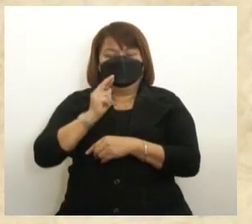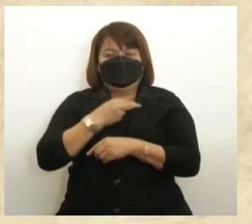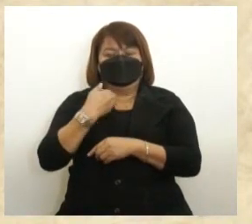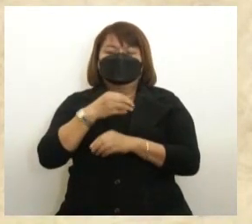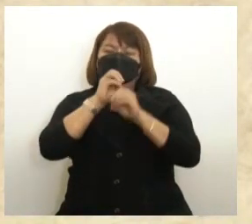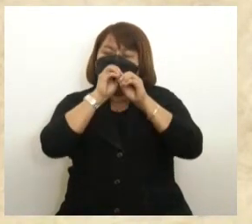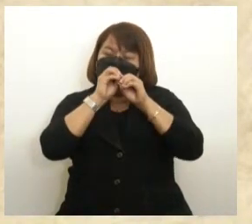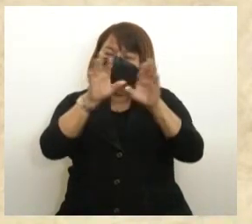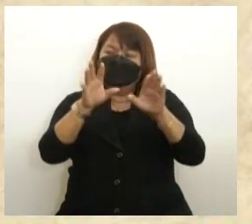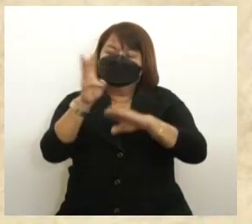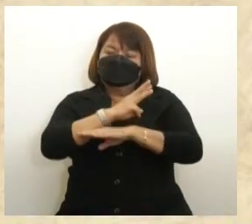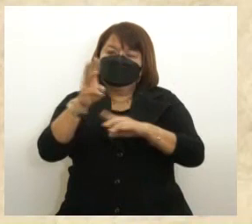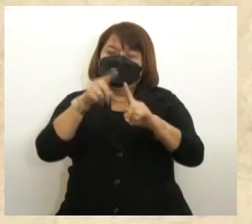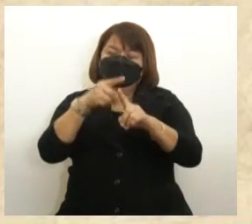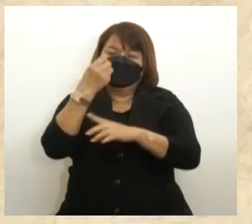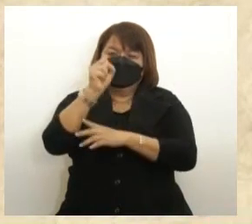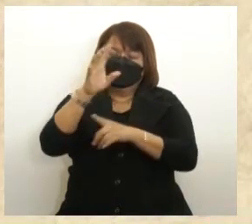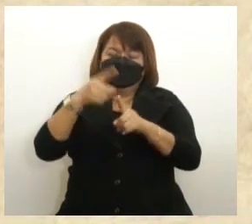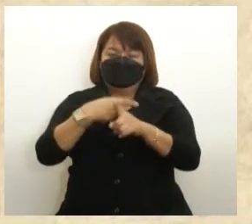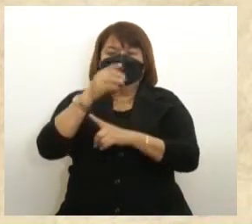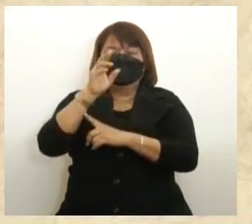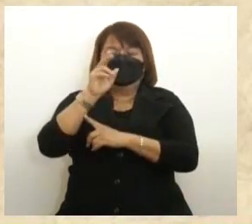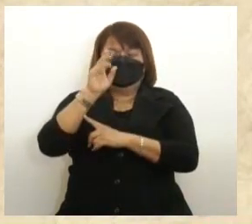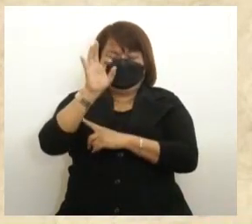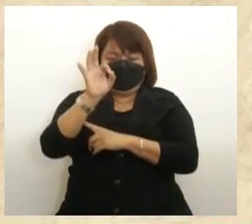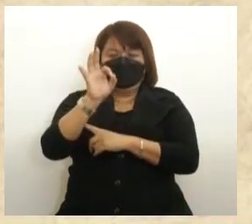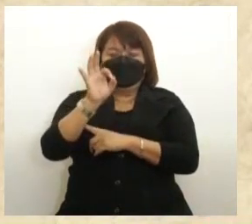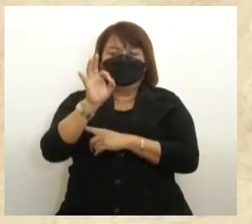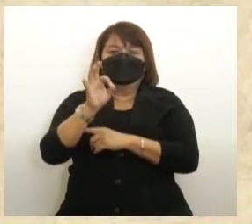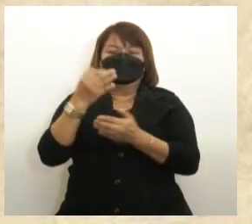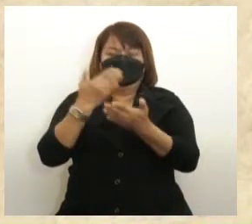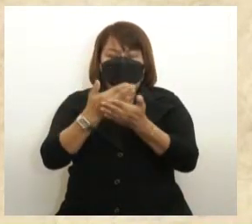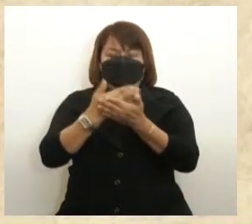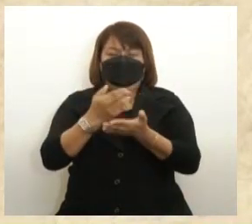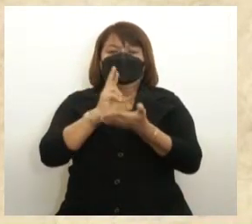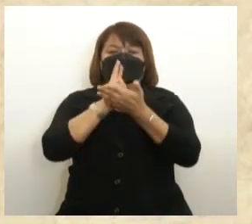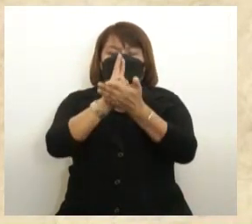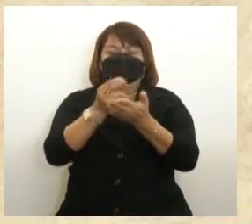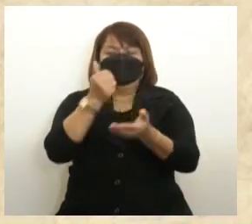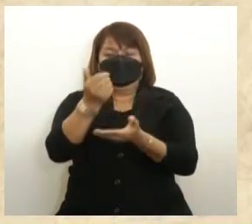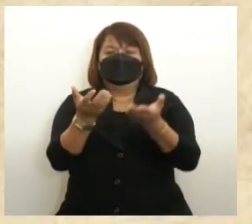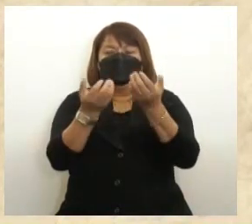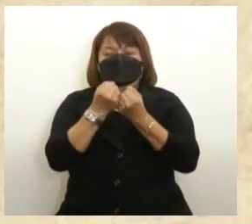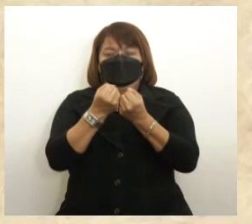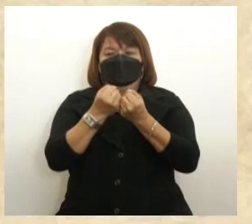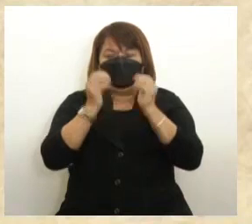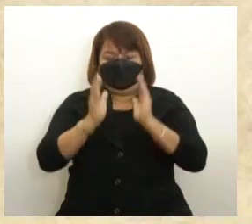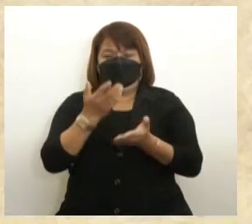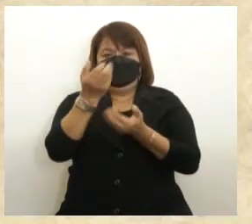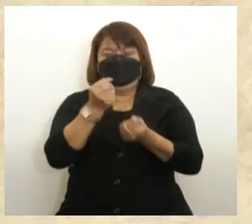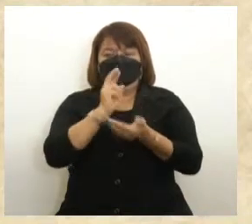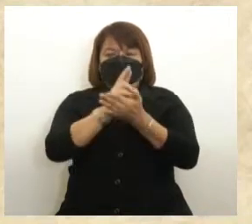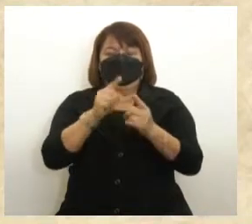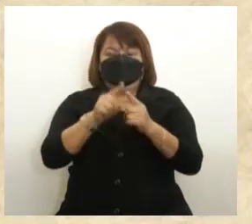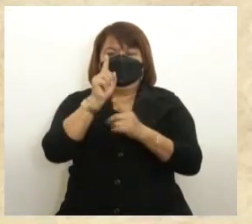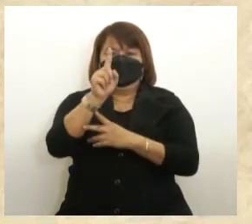กาศผลนะคะในวันที่15กันยายนด้วยนะคะสำหรับเงินรางวัลที่จะได้รับนะคะผู้ที่รับรางวัลชนะเลิศอันดับ1